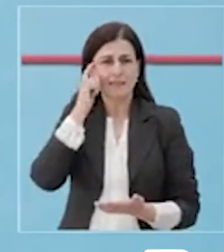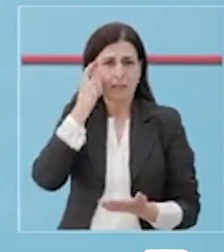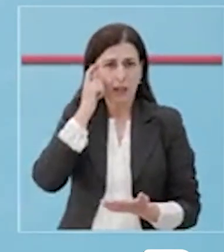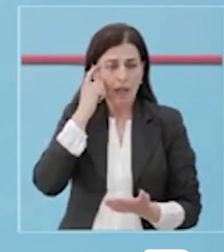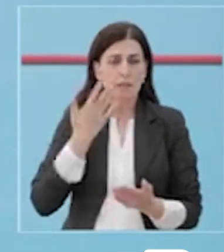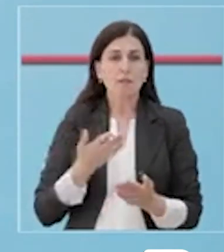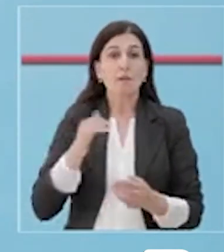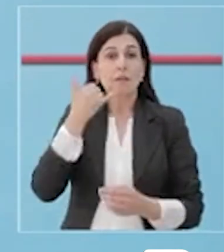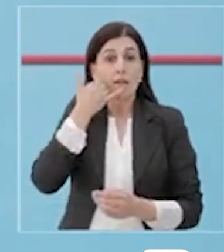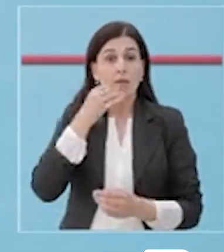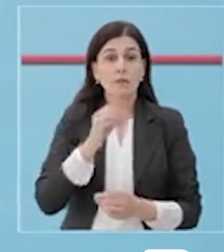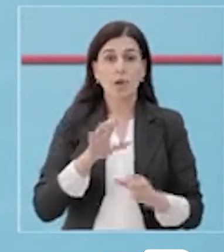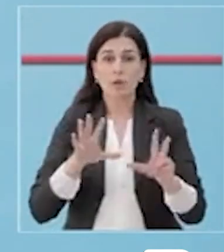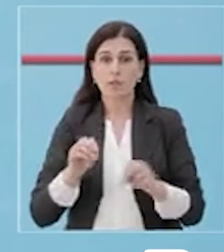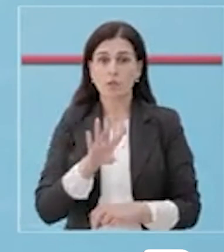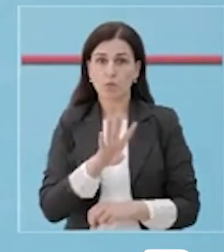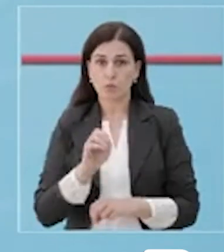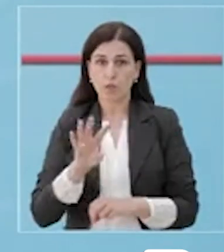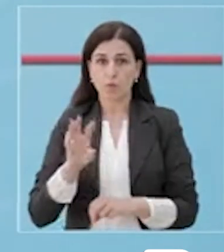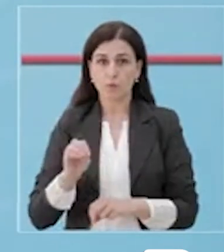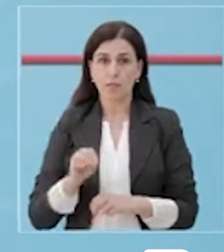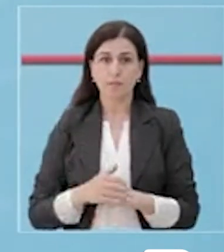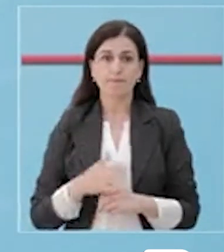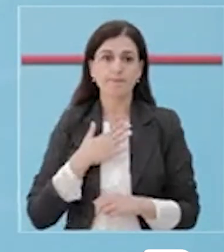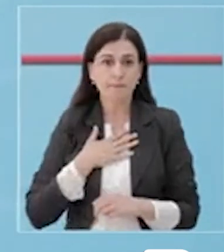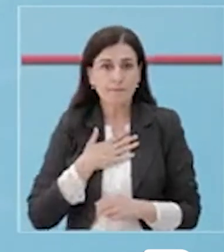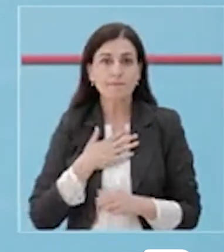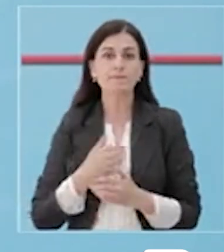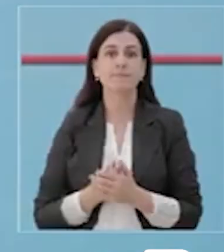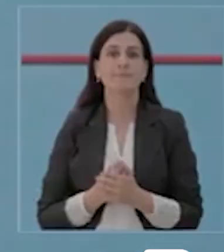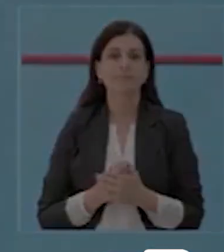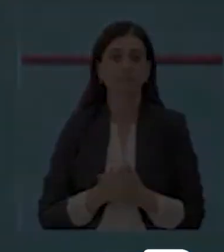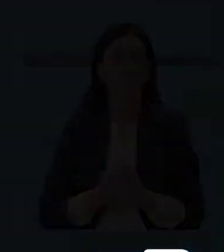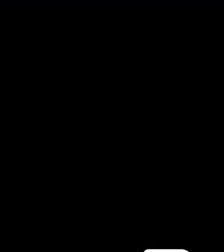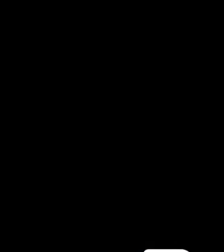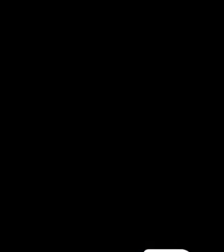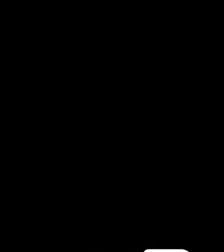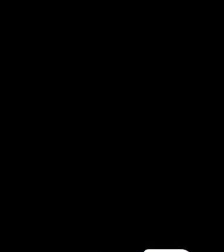apo stresi, keni numrin e gjelbër 0800 20 20. Faleminderit.